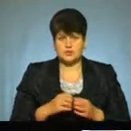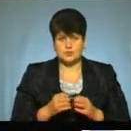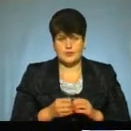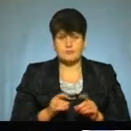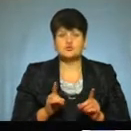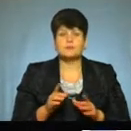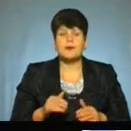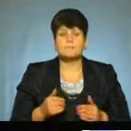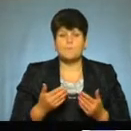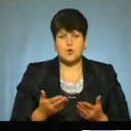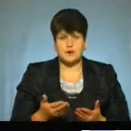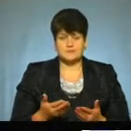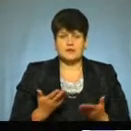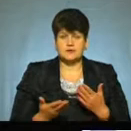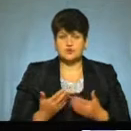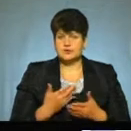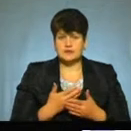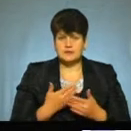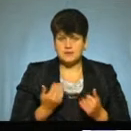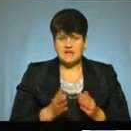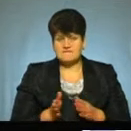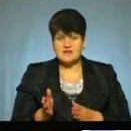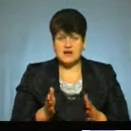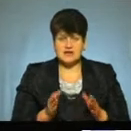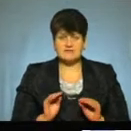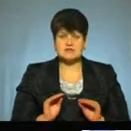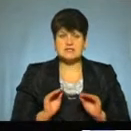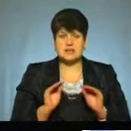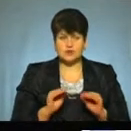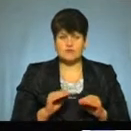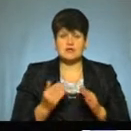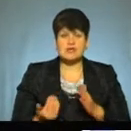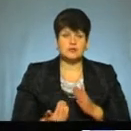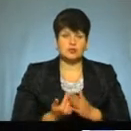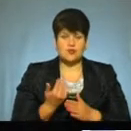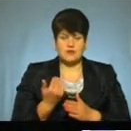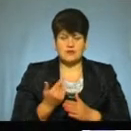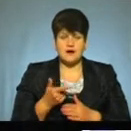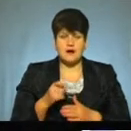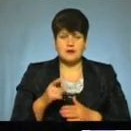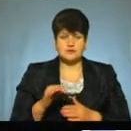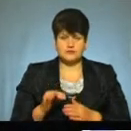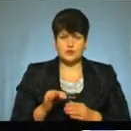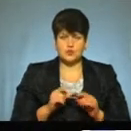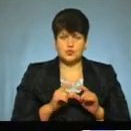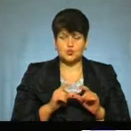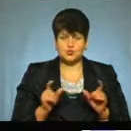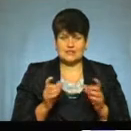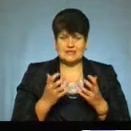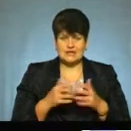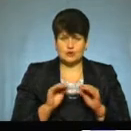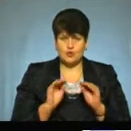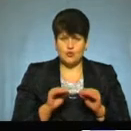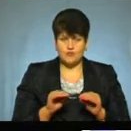порадив? Якщо немає варіантів встановлення нових газових установок, значить, ну, в